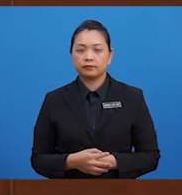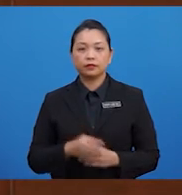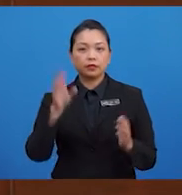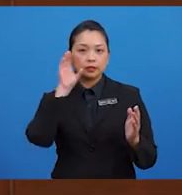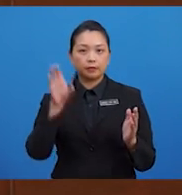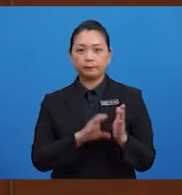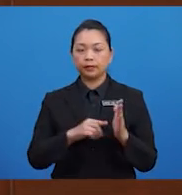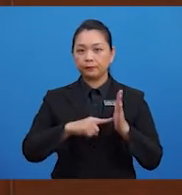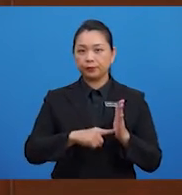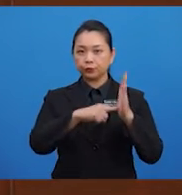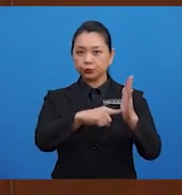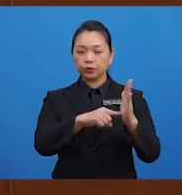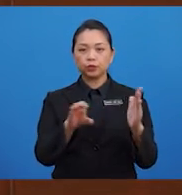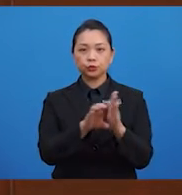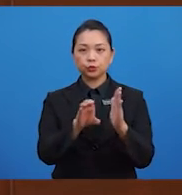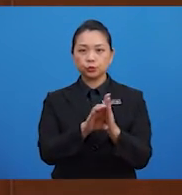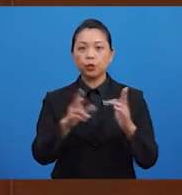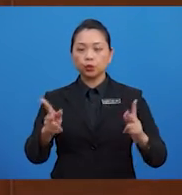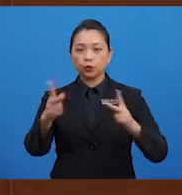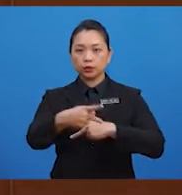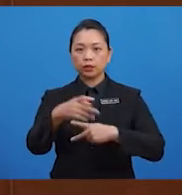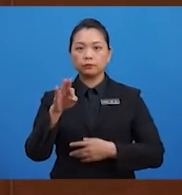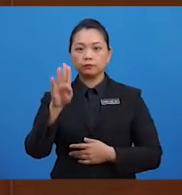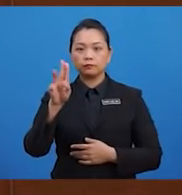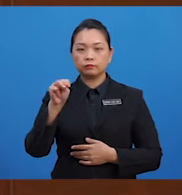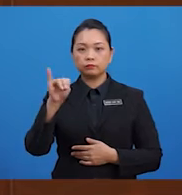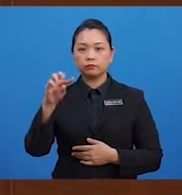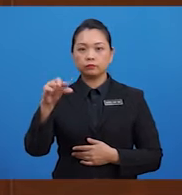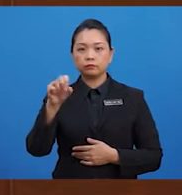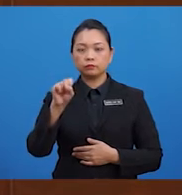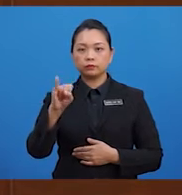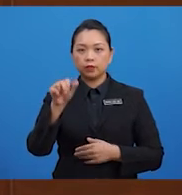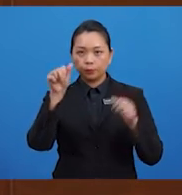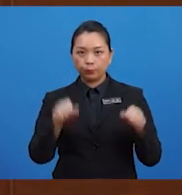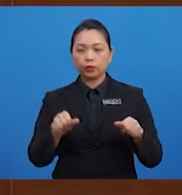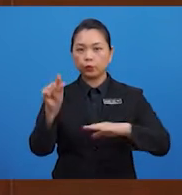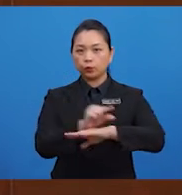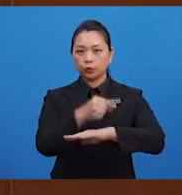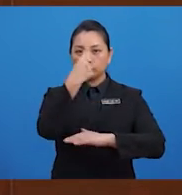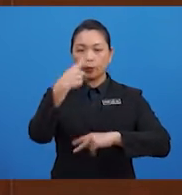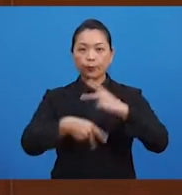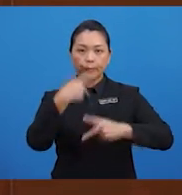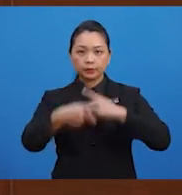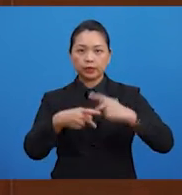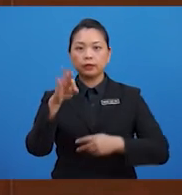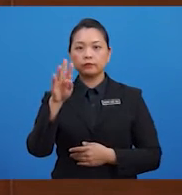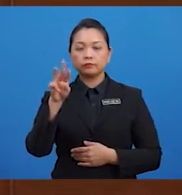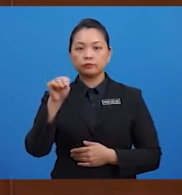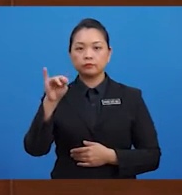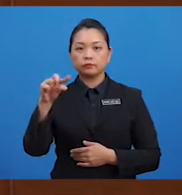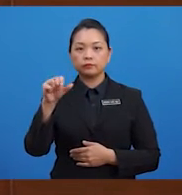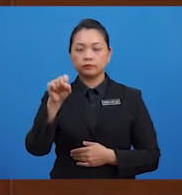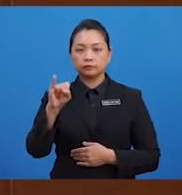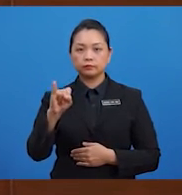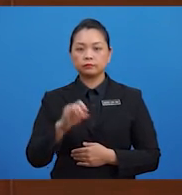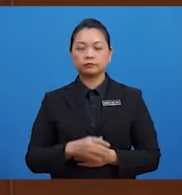Gambar menunjukkan contoh kotak fumigasi yang boleh digunakan untuk proses fumigasi telur.